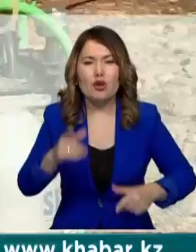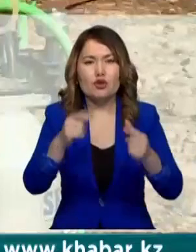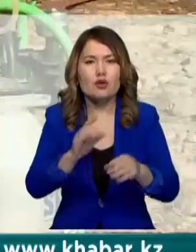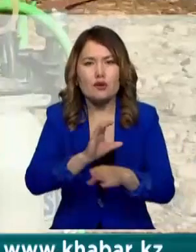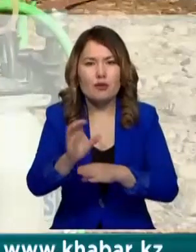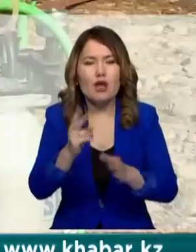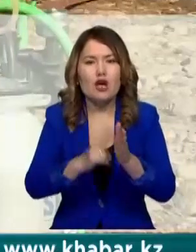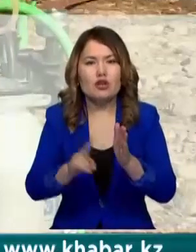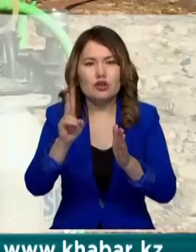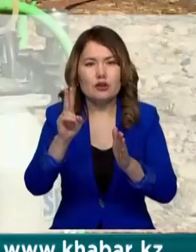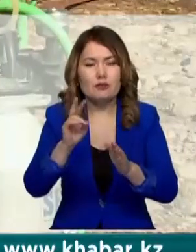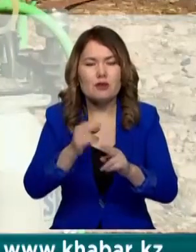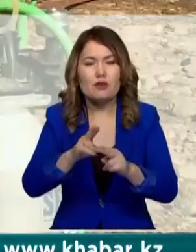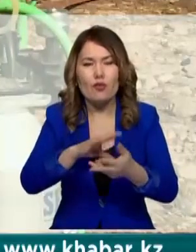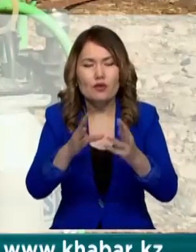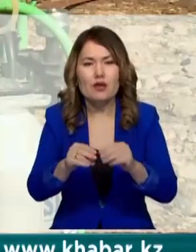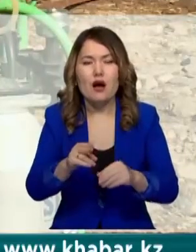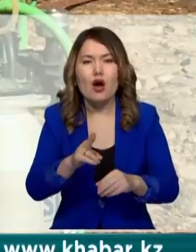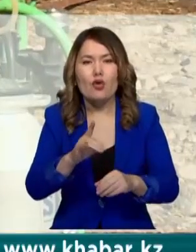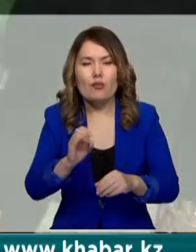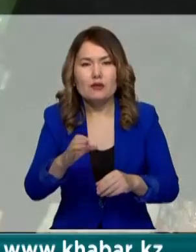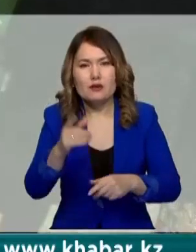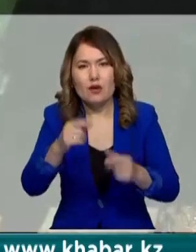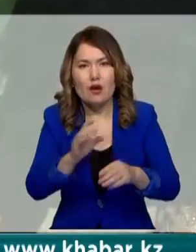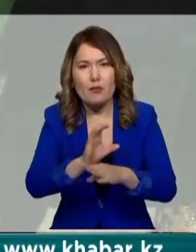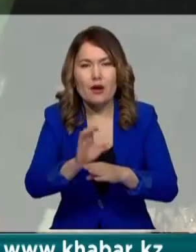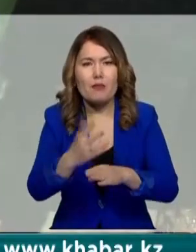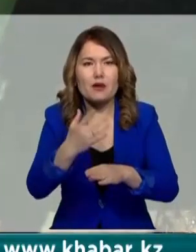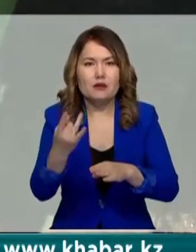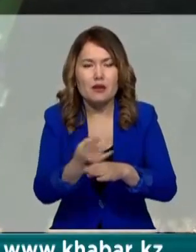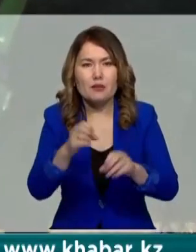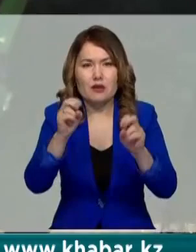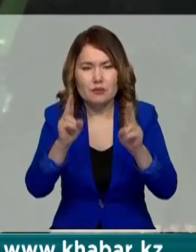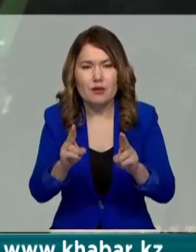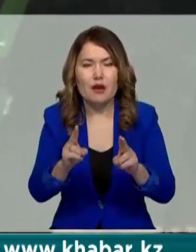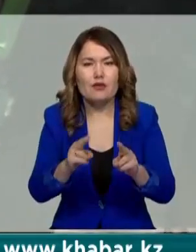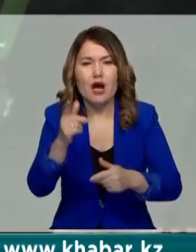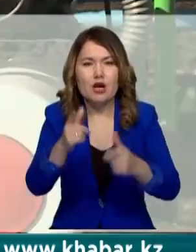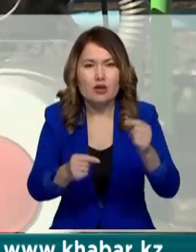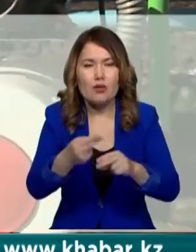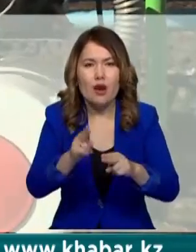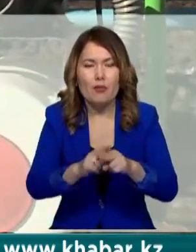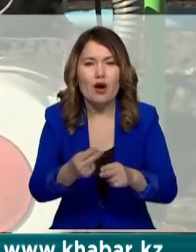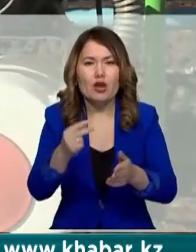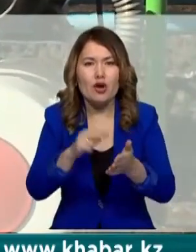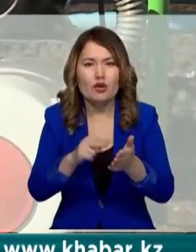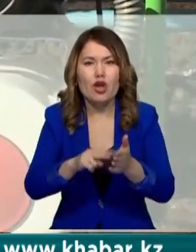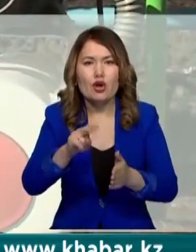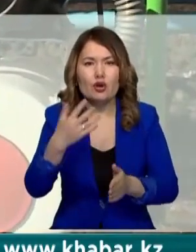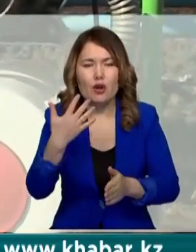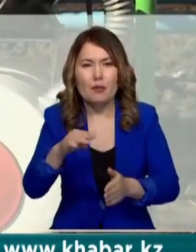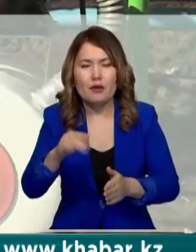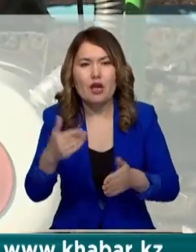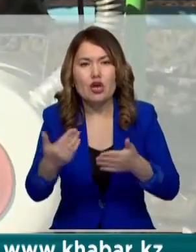кешенде 70 бие байлап отыр. Биелер күніне 5 мәрте арнайы қондырғының көмегімен сауылады. Құны 250 мың теңге болатын